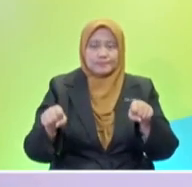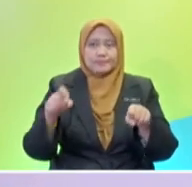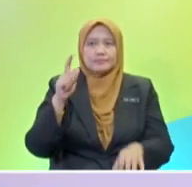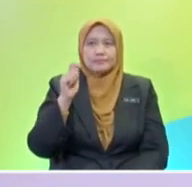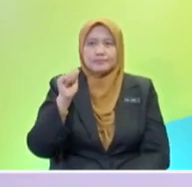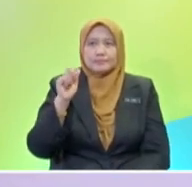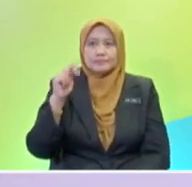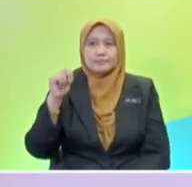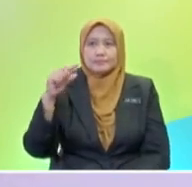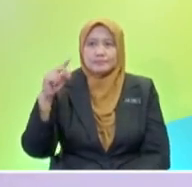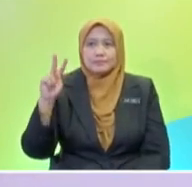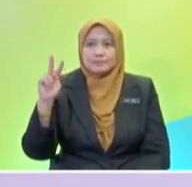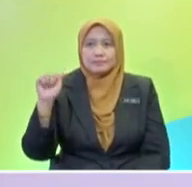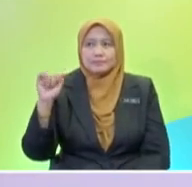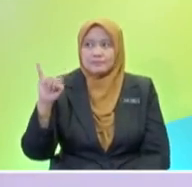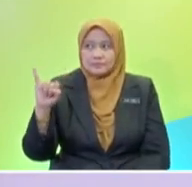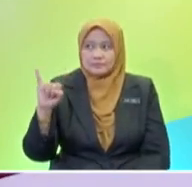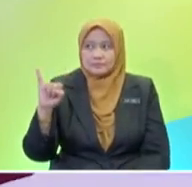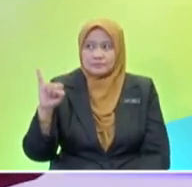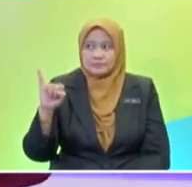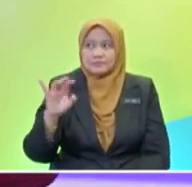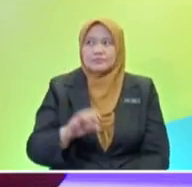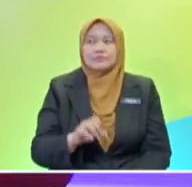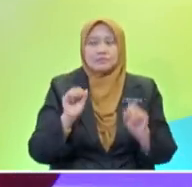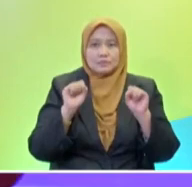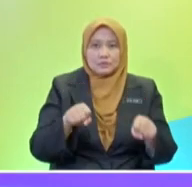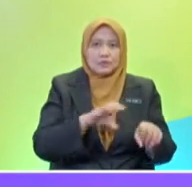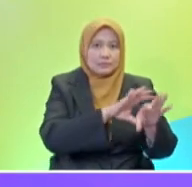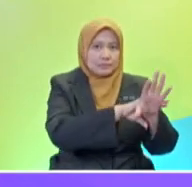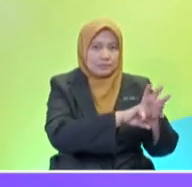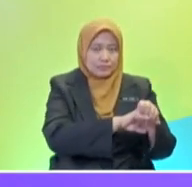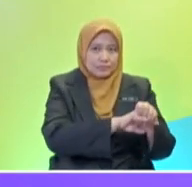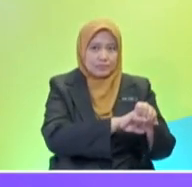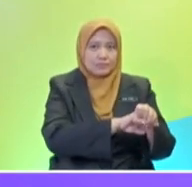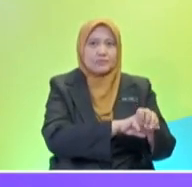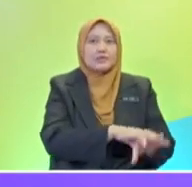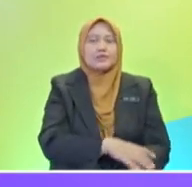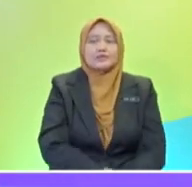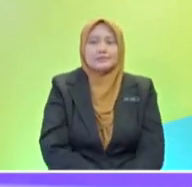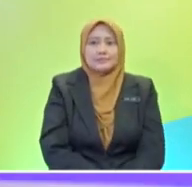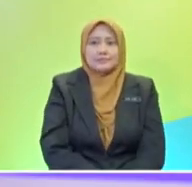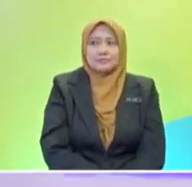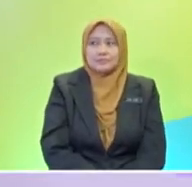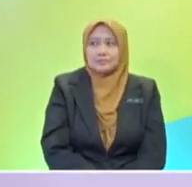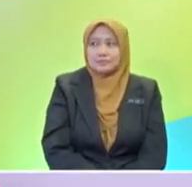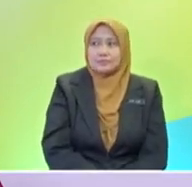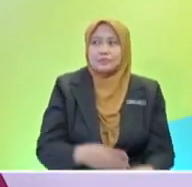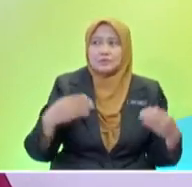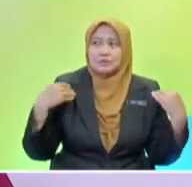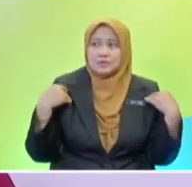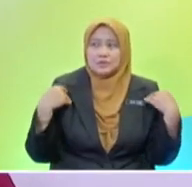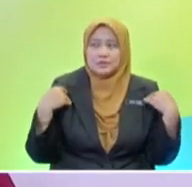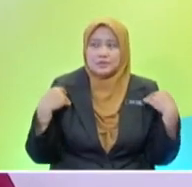tangkai daun. Kita boleh pegang tangkai daun ni. Dia daun ni juga lah. Dia ada helaian